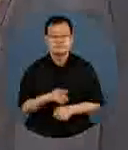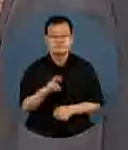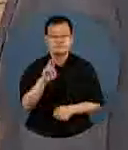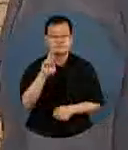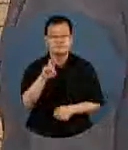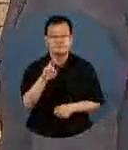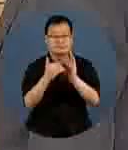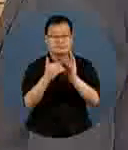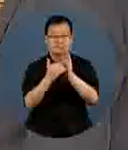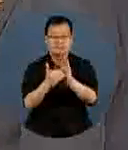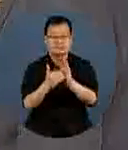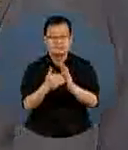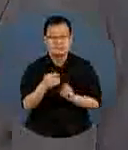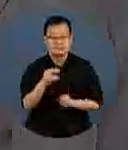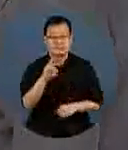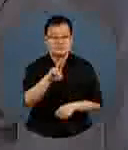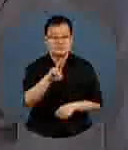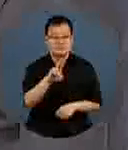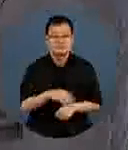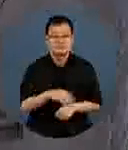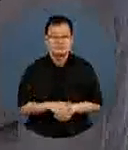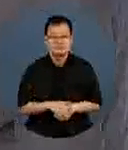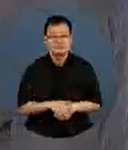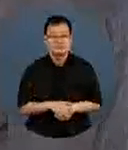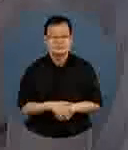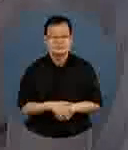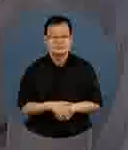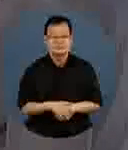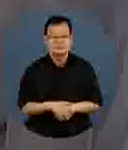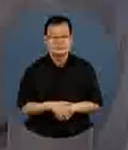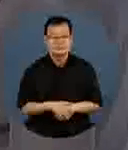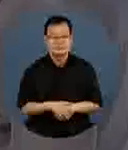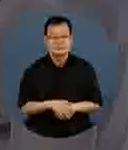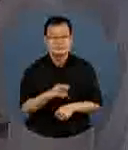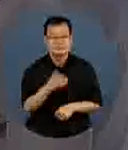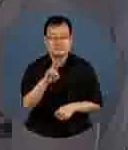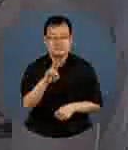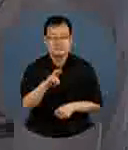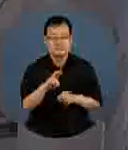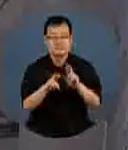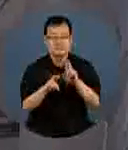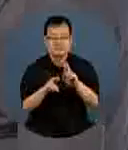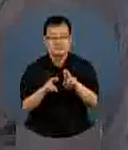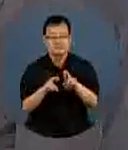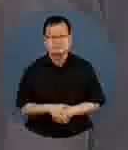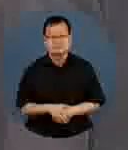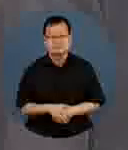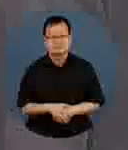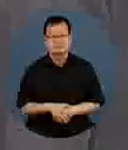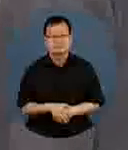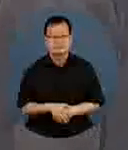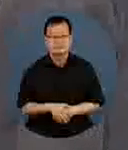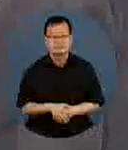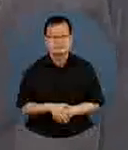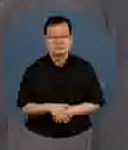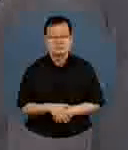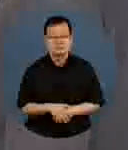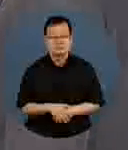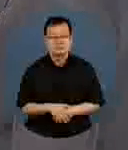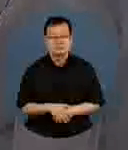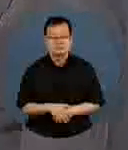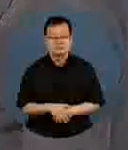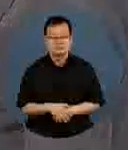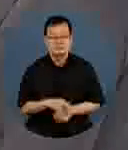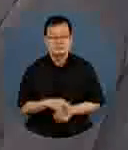뭐 막아두었고요. 네, 막으니까 일단은 여기 이쪽도 선수를 해두었죠. 그 전에 해뒀습니다. 네. 이건 막으니까 약간 띄워두고 연결을